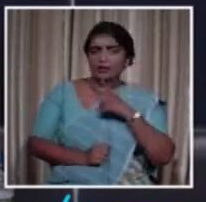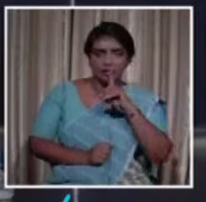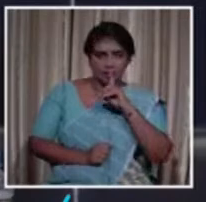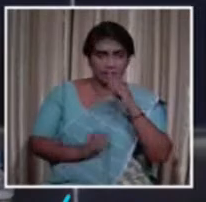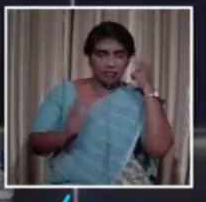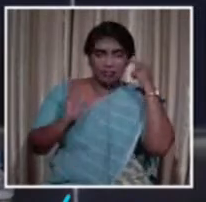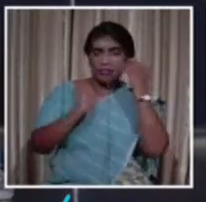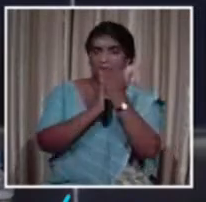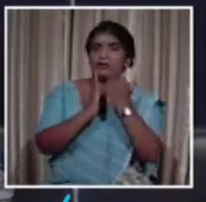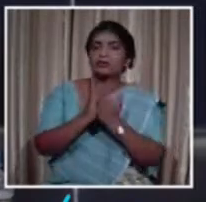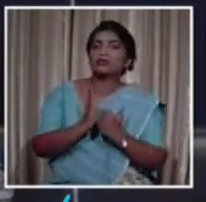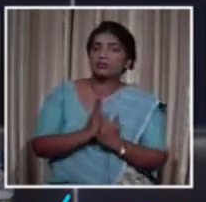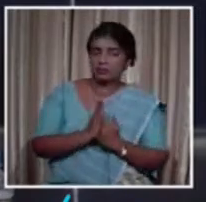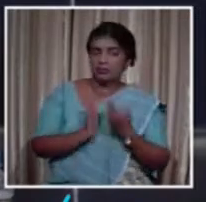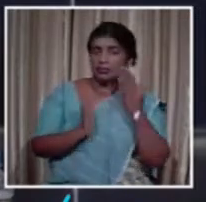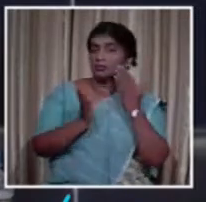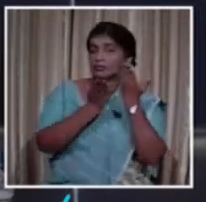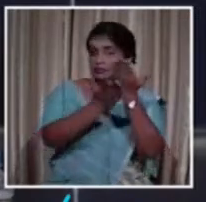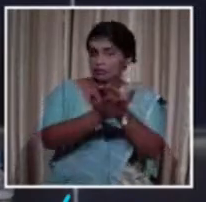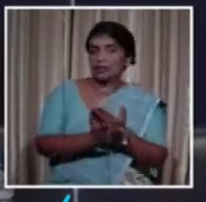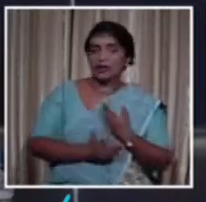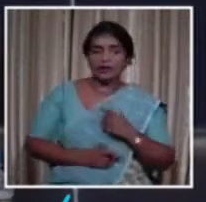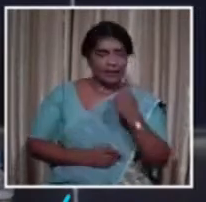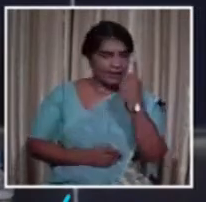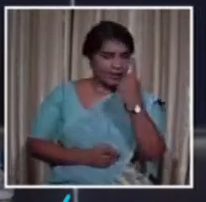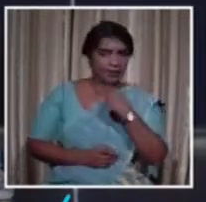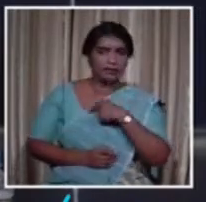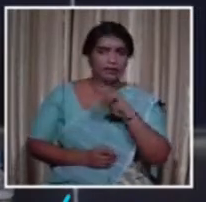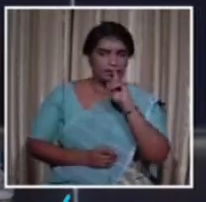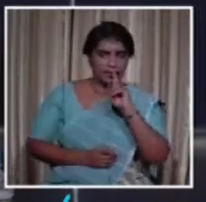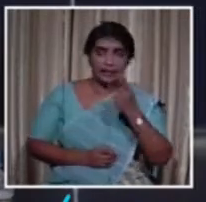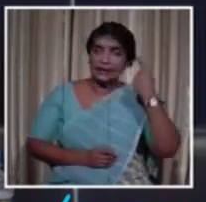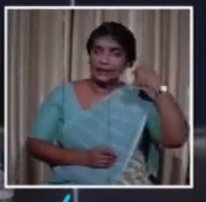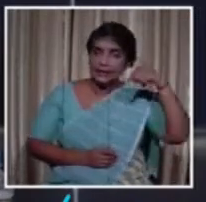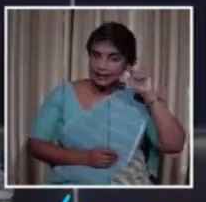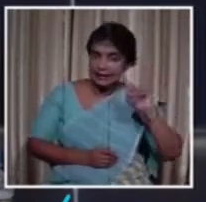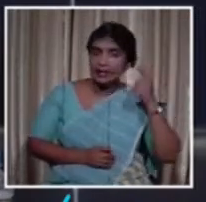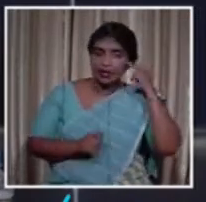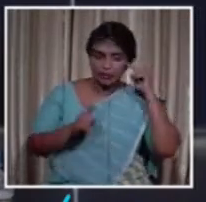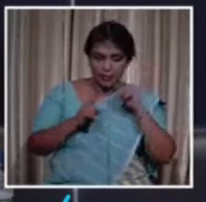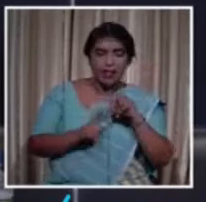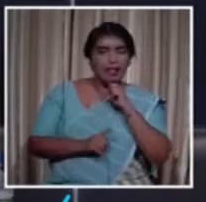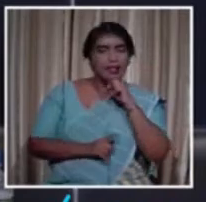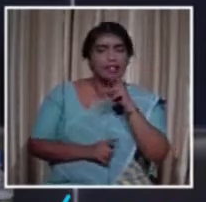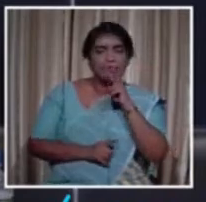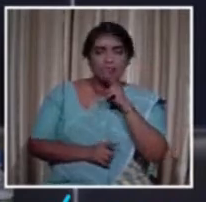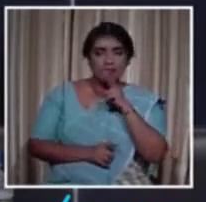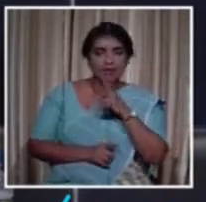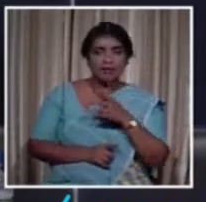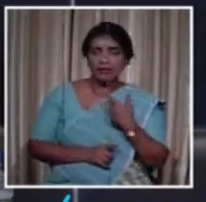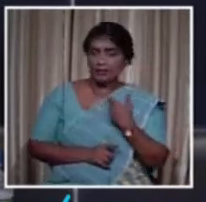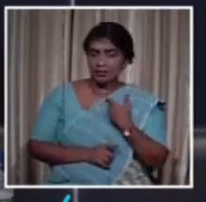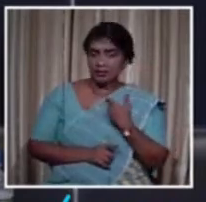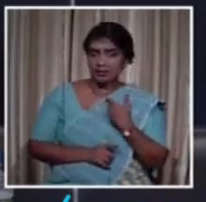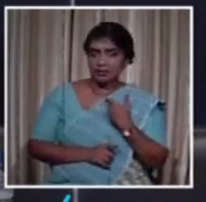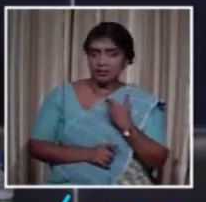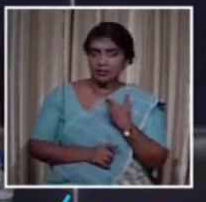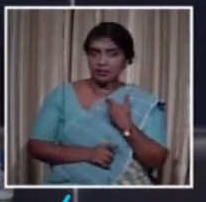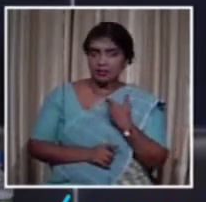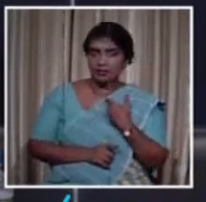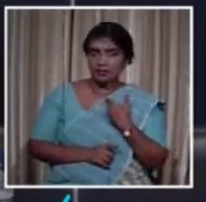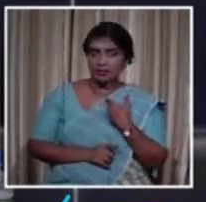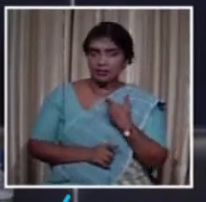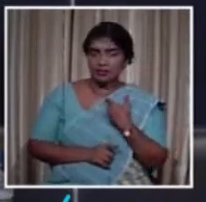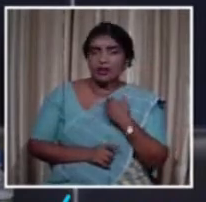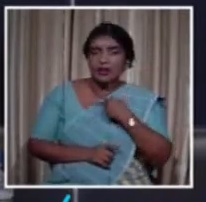කරුණු ඔබතුමාට ඉදිරිපත් කරන මම තව එක කාරණයක් කියන්න ඕනේ ඊයේ ඇති වුණේ සිද්ධිය දවල් මට ඕන වුණේ මේ මං ගන්න කිව්වේ මොකද්ද